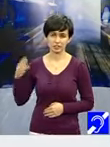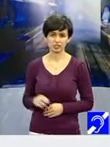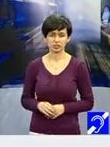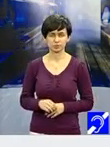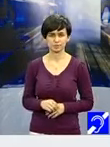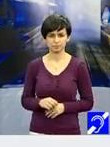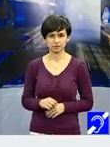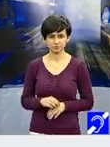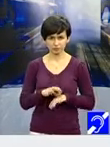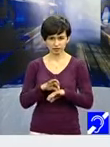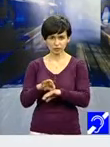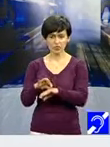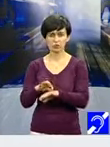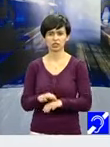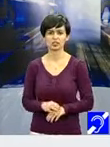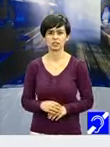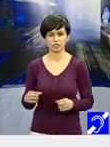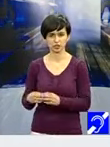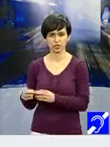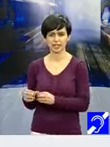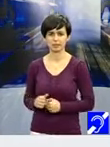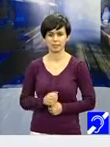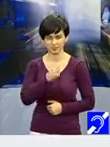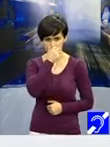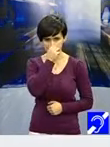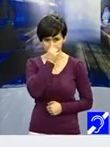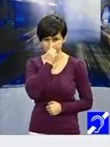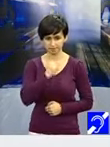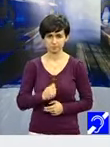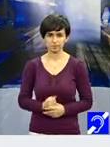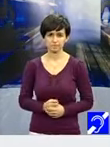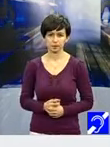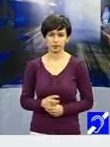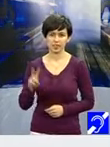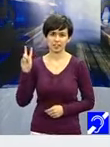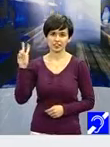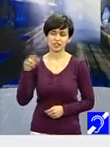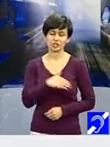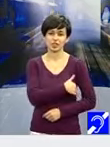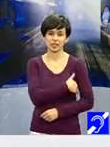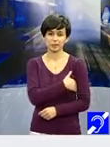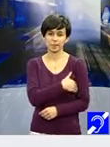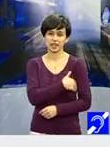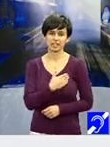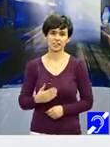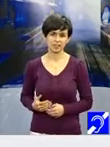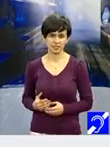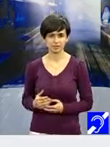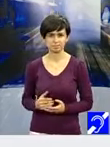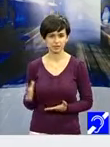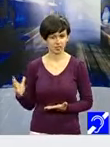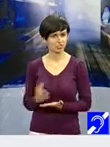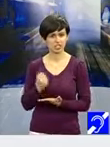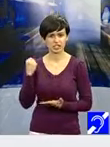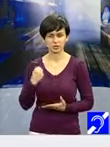dintre coordonatorii echipei și doi câștigători, doi dintre cei 5 câștigători, Tudor